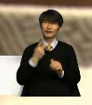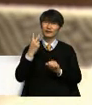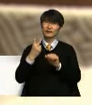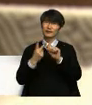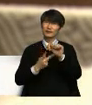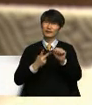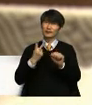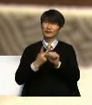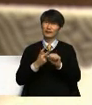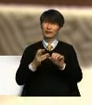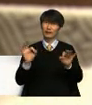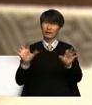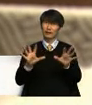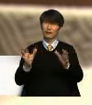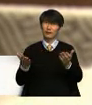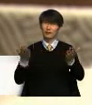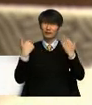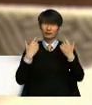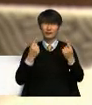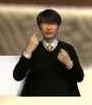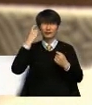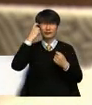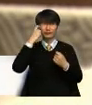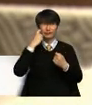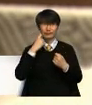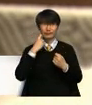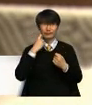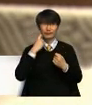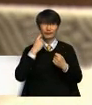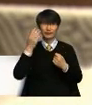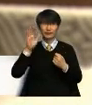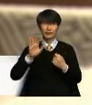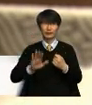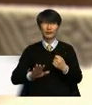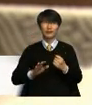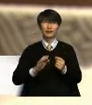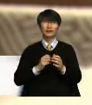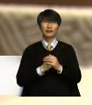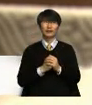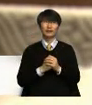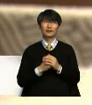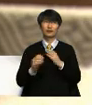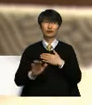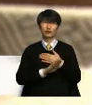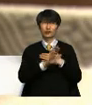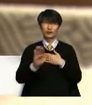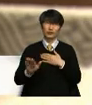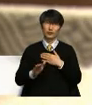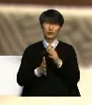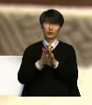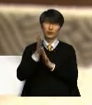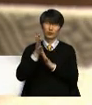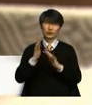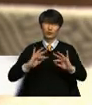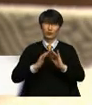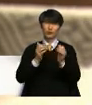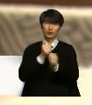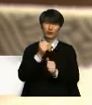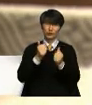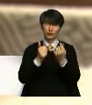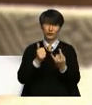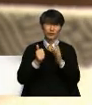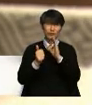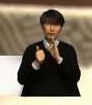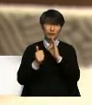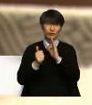2년이 뭐 금방 이게 지나간 것 같습니다. 근데 우리 도시건설위원회는